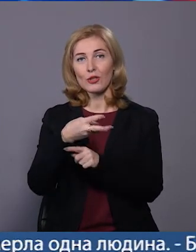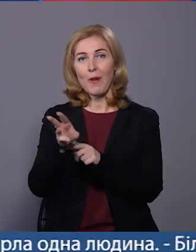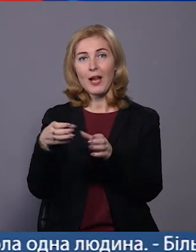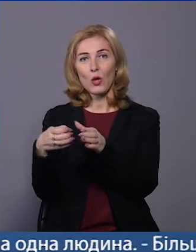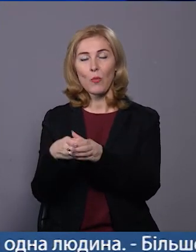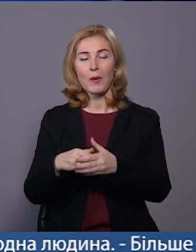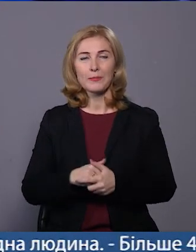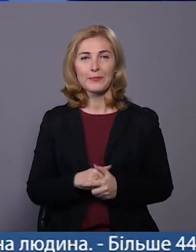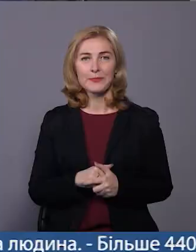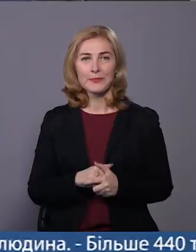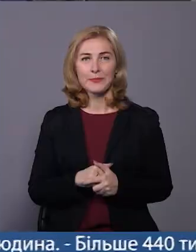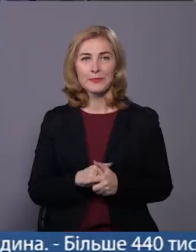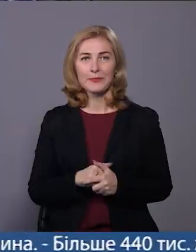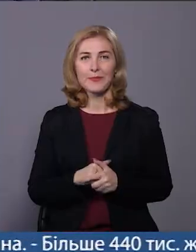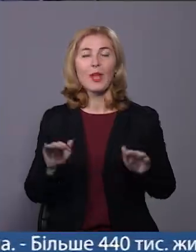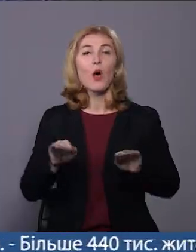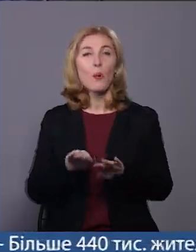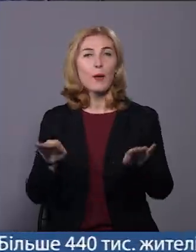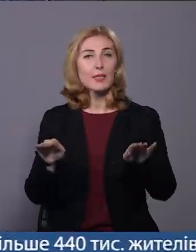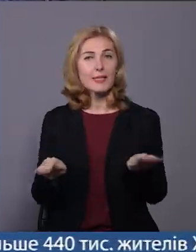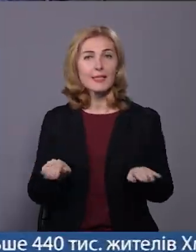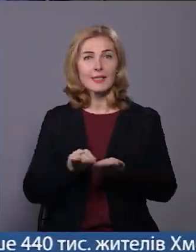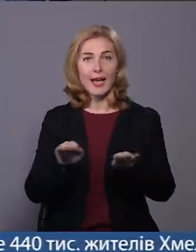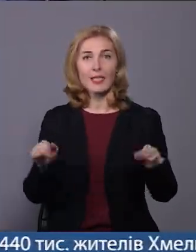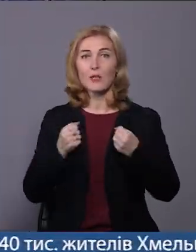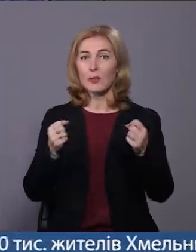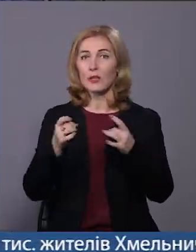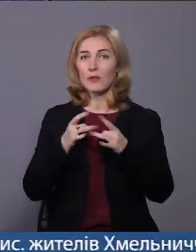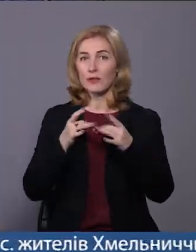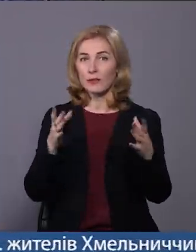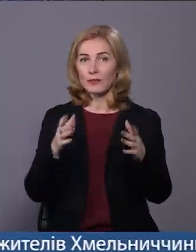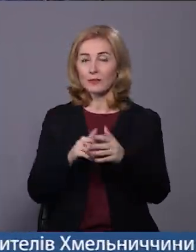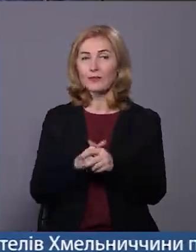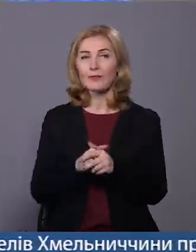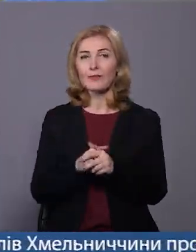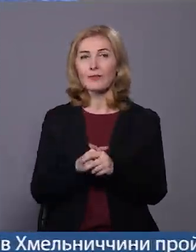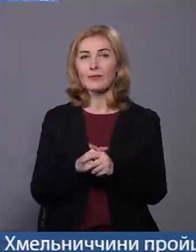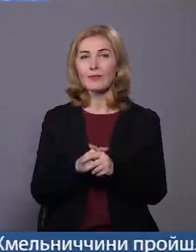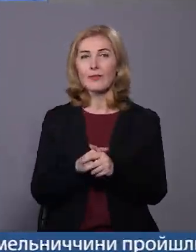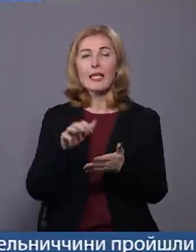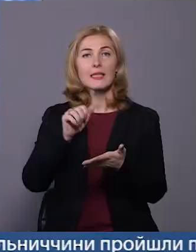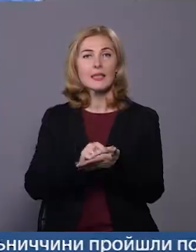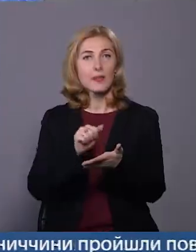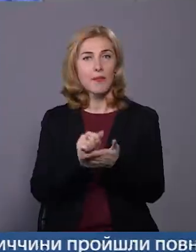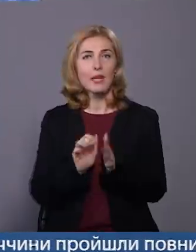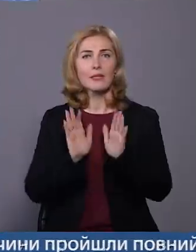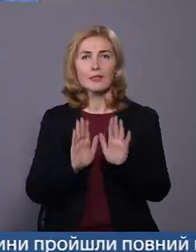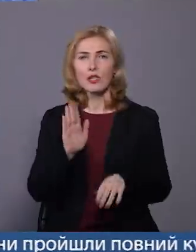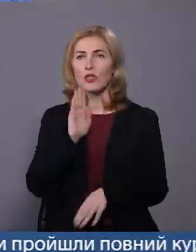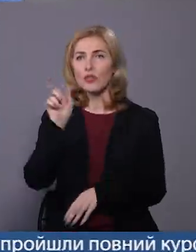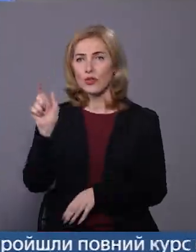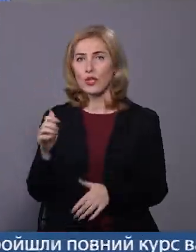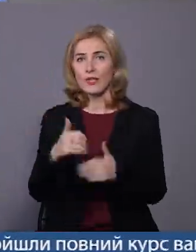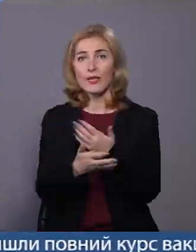група. У басейні СКЦ «Плюс Кирів» групове заняття з акваеробіки. Займаються лише жінки. Серед